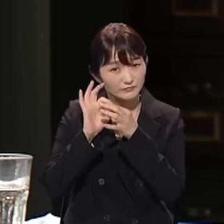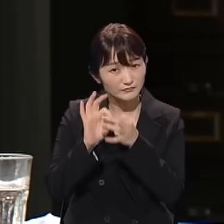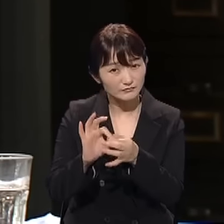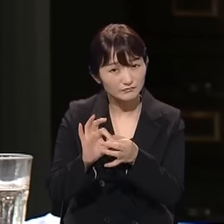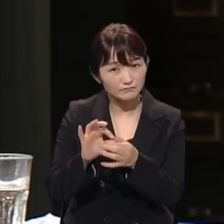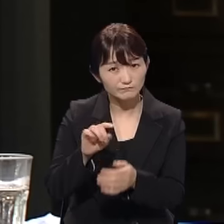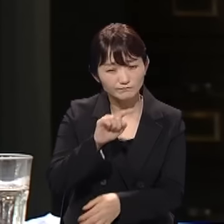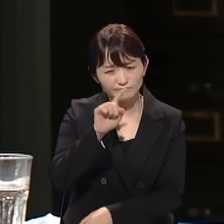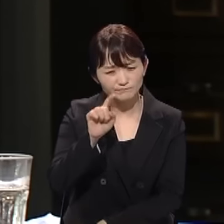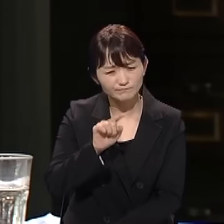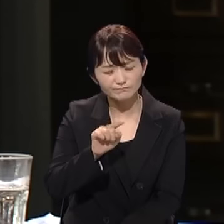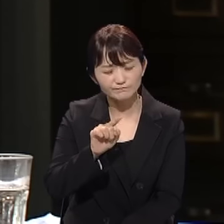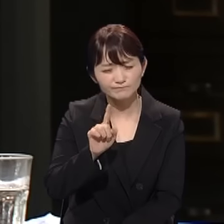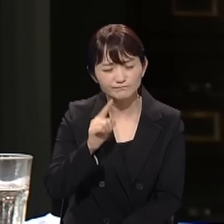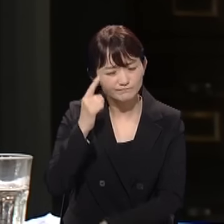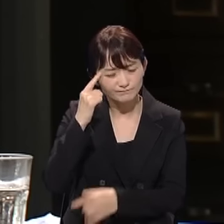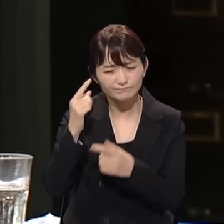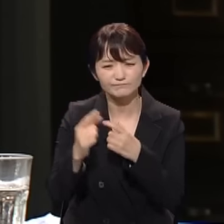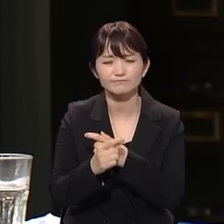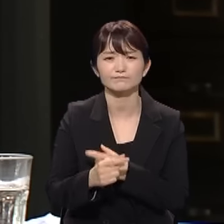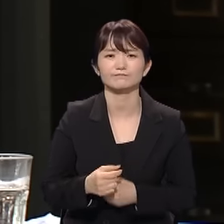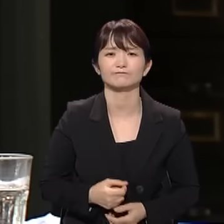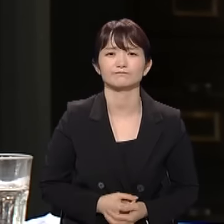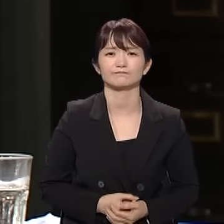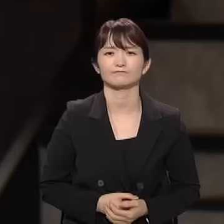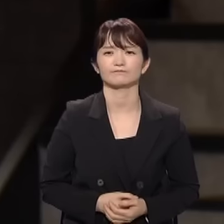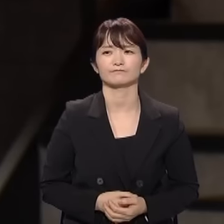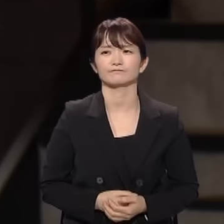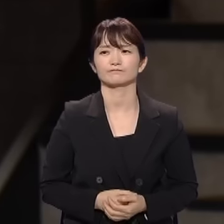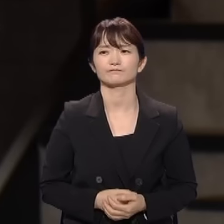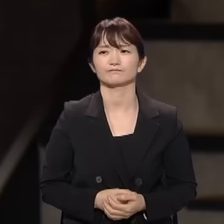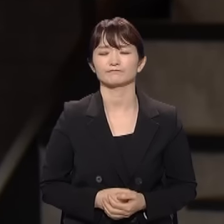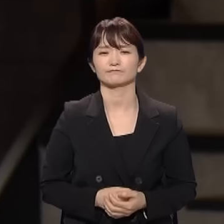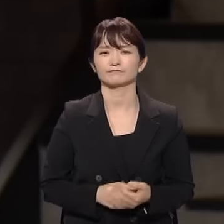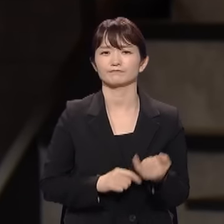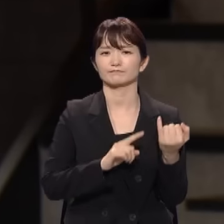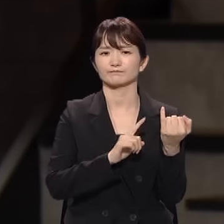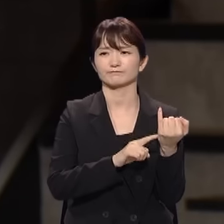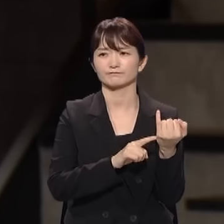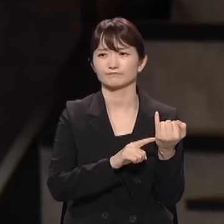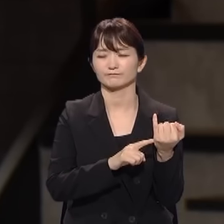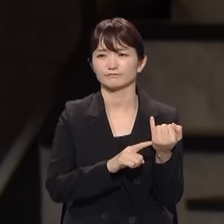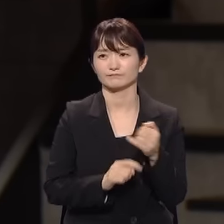네. 고민이라고 하시네요. 네, 이제 이 제보자께서는 일단은 뭐